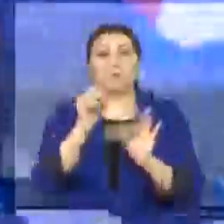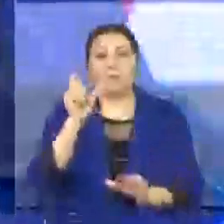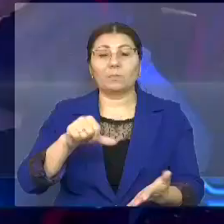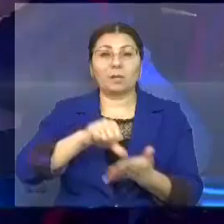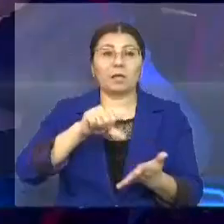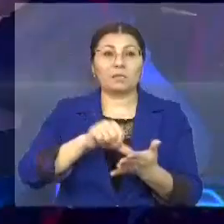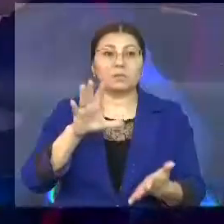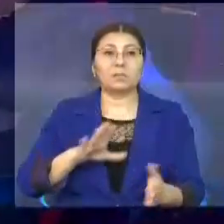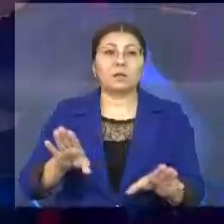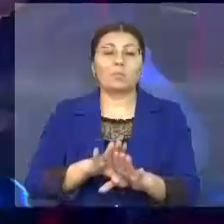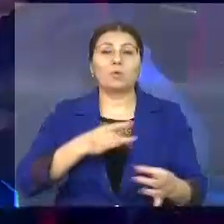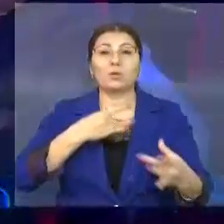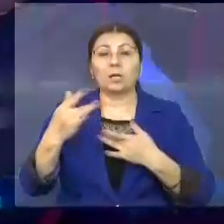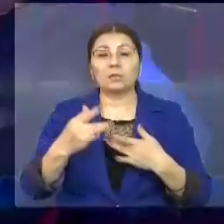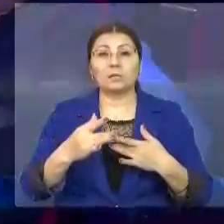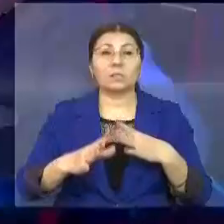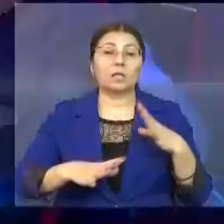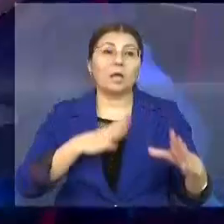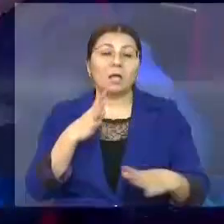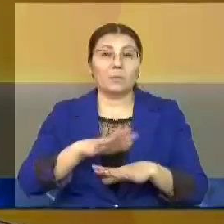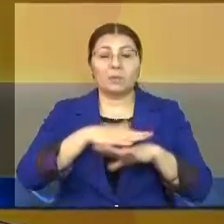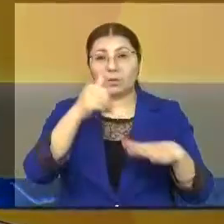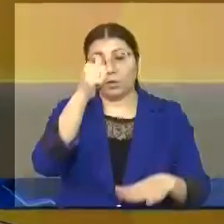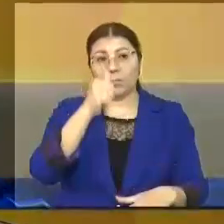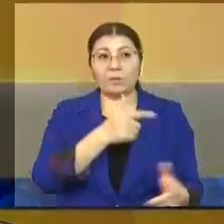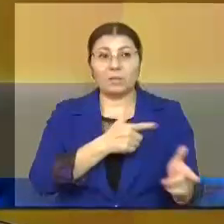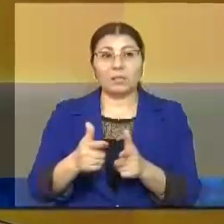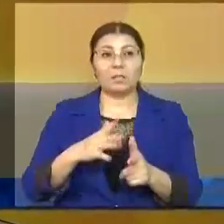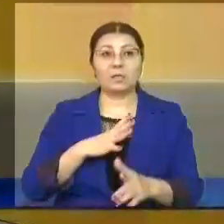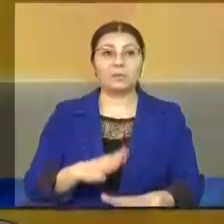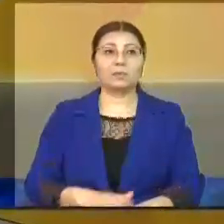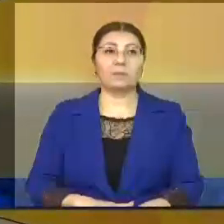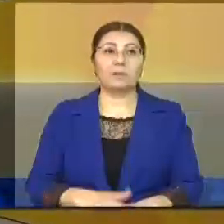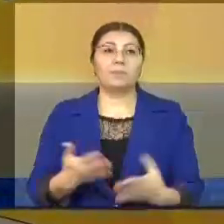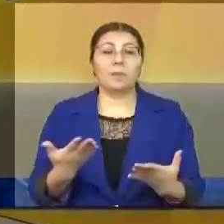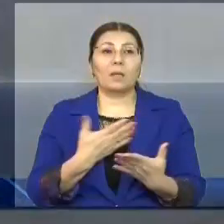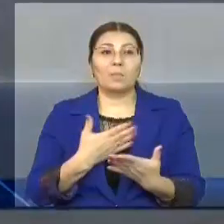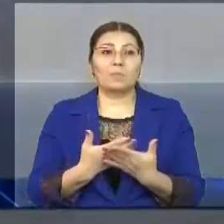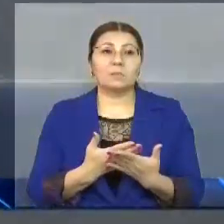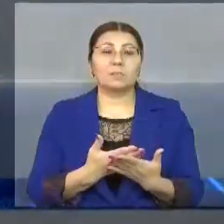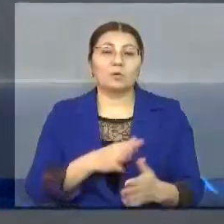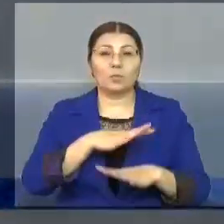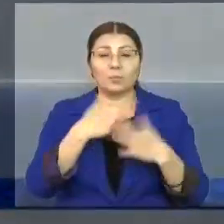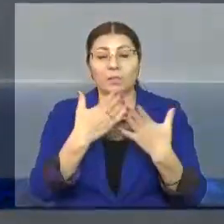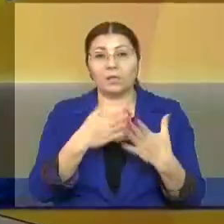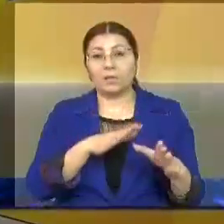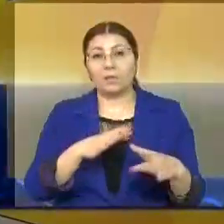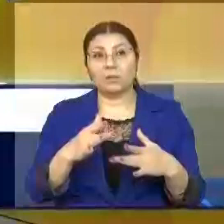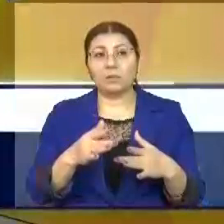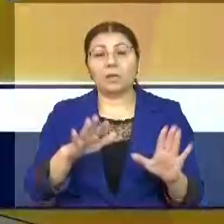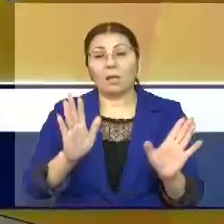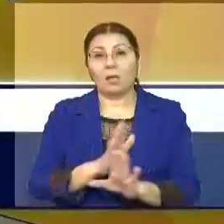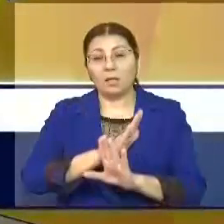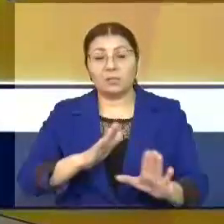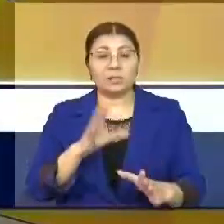Ерекше жандардың бұл концертіне дайындық бірнеше ай бойы жүрген. Ерекше жандарды енді осы іздестіру бағытында әрқайсынан жаңа әншілік